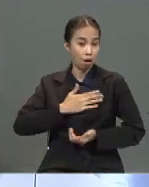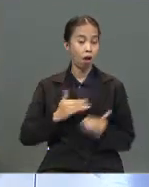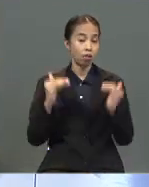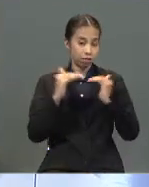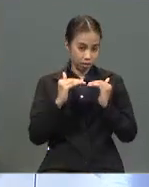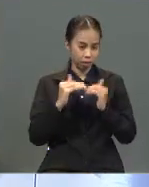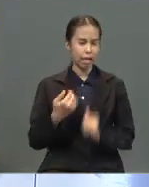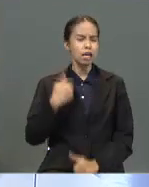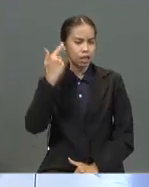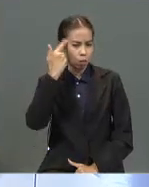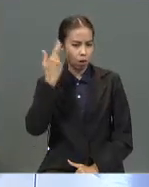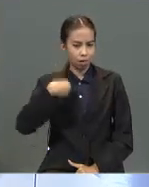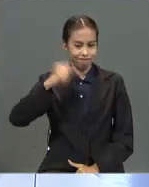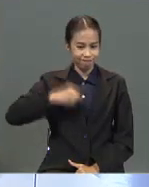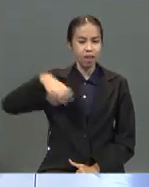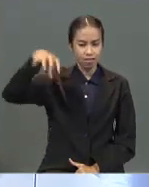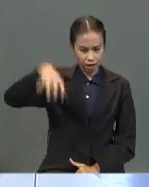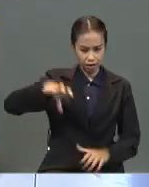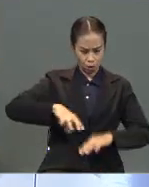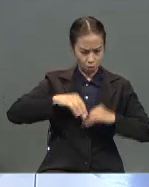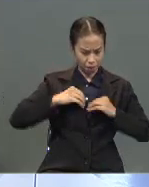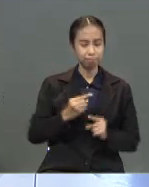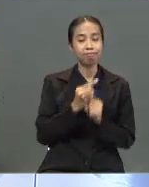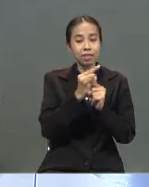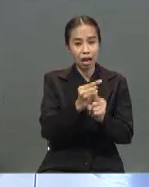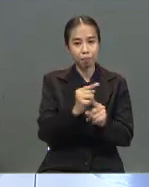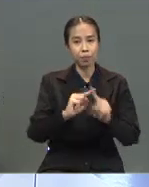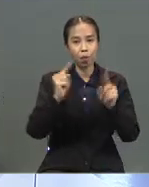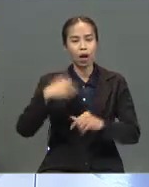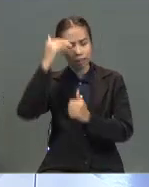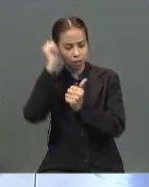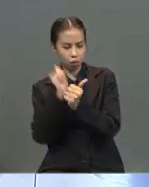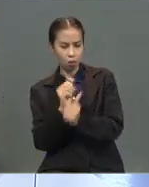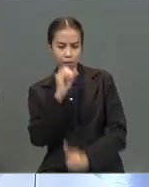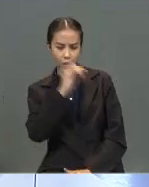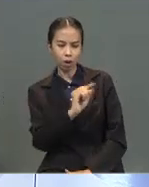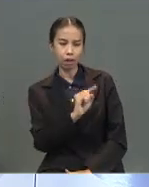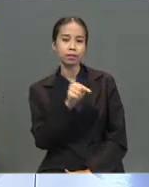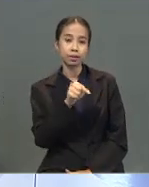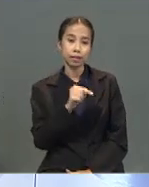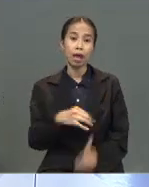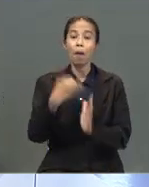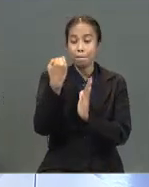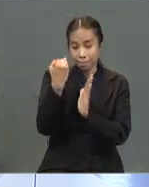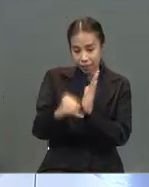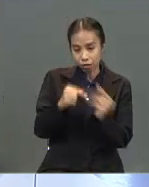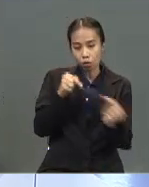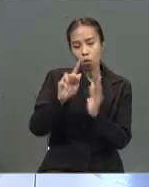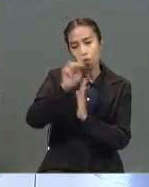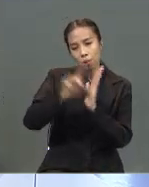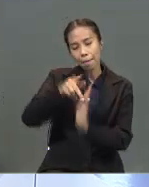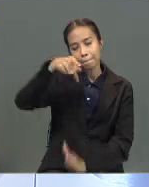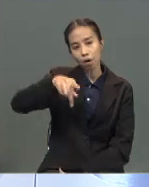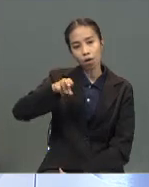ศาลอ่ะจะให้ความเป็นธรรมแต่ถ้ามองในมุมของตำรวจเราก็จะเห็นว่าศาลเขามองว่าการทำผิดนี่คือเรื่องของพรกฉุกเฉิน